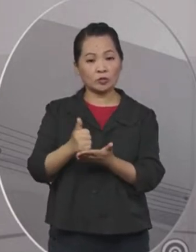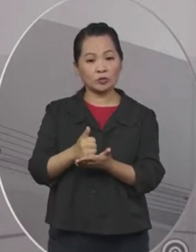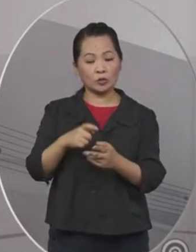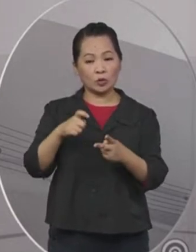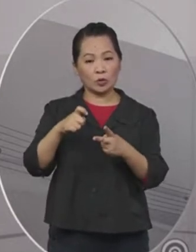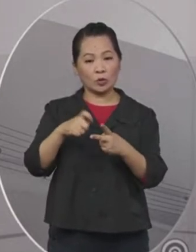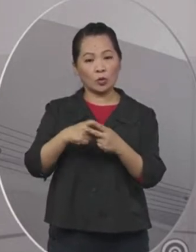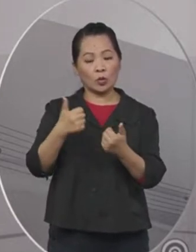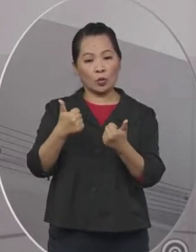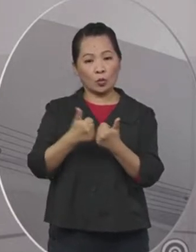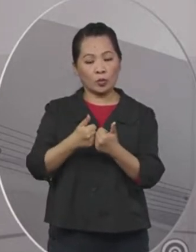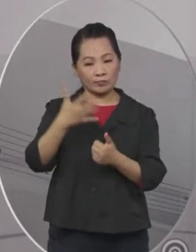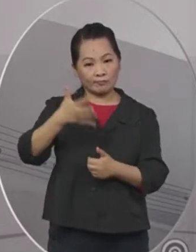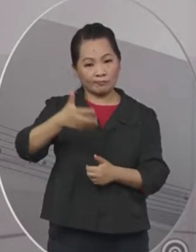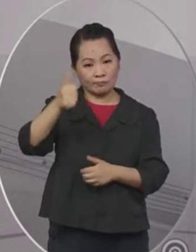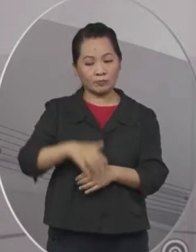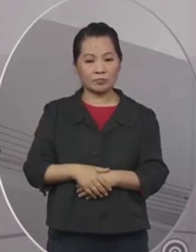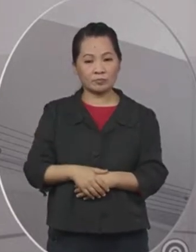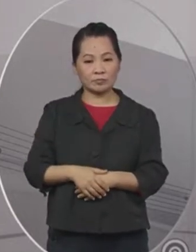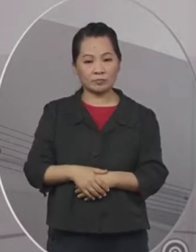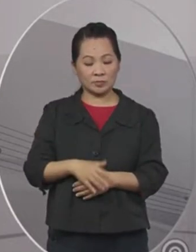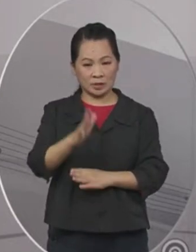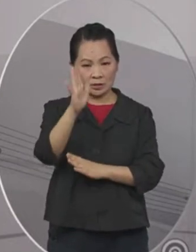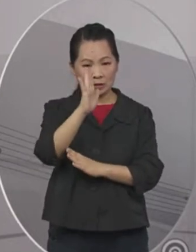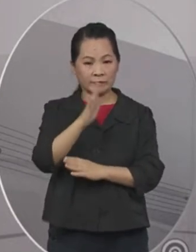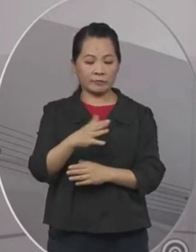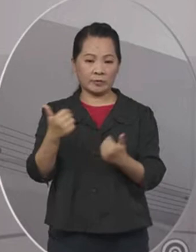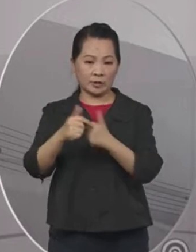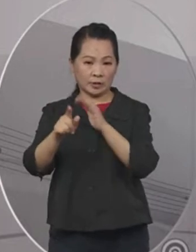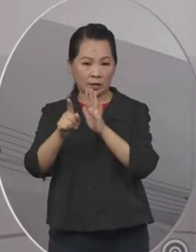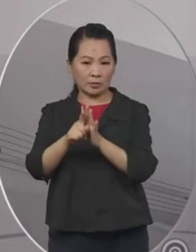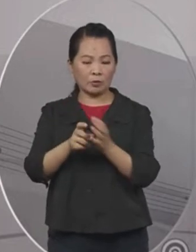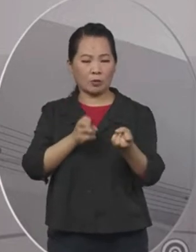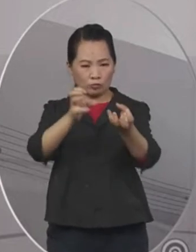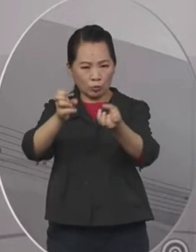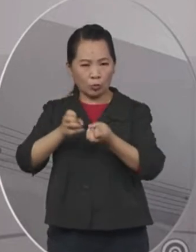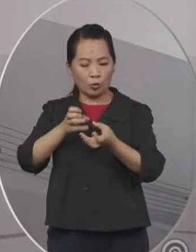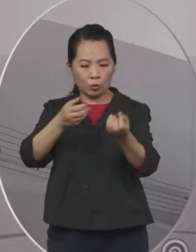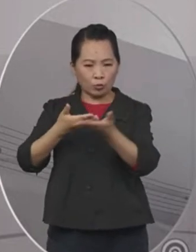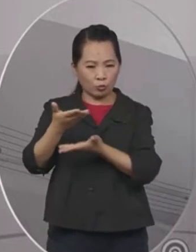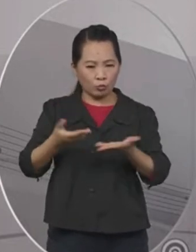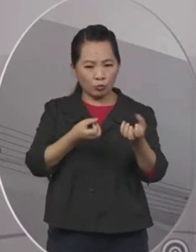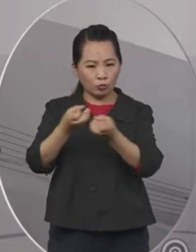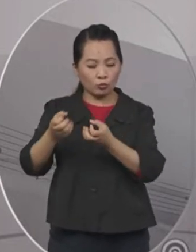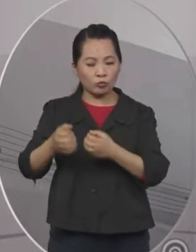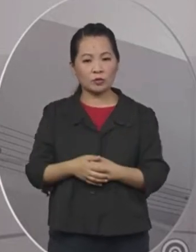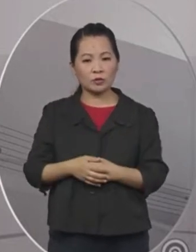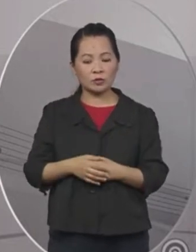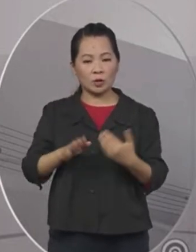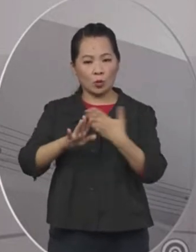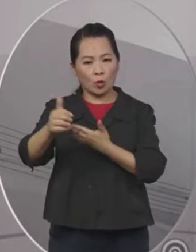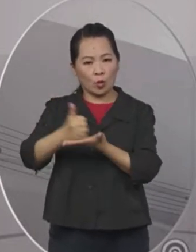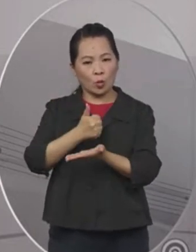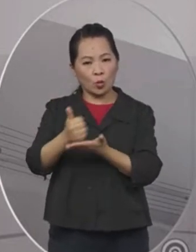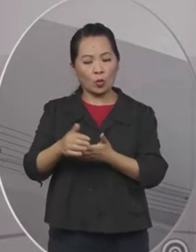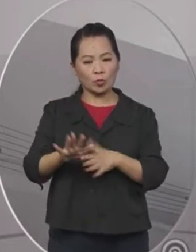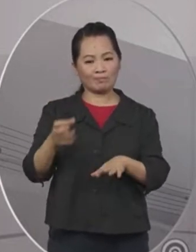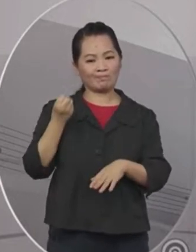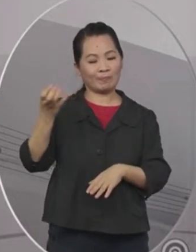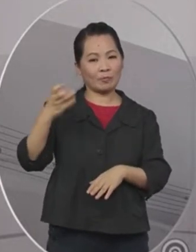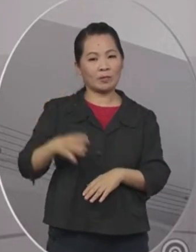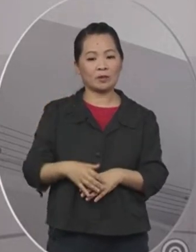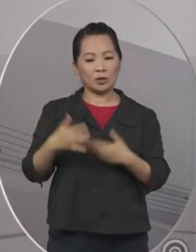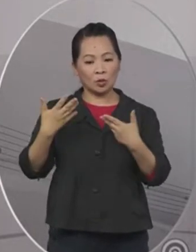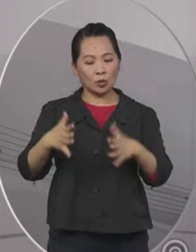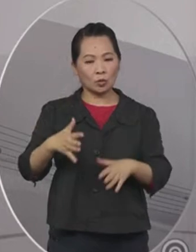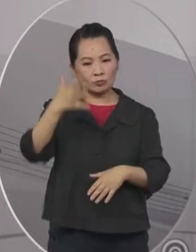部。工会这些年跟政府官员与民意代表进行沟通，但因为外送产业太过新颖，很